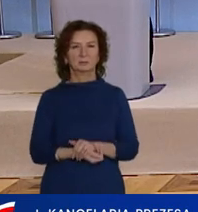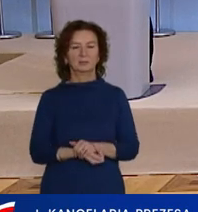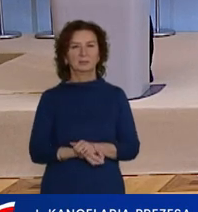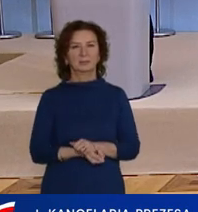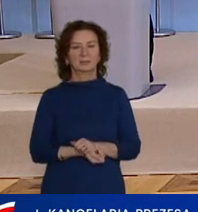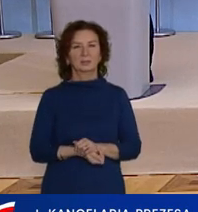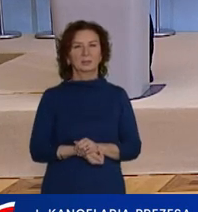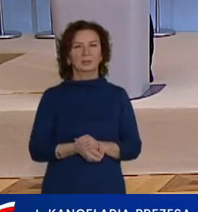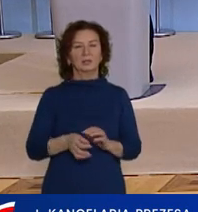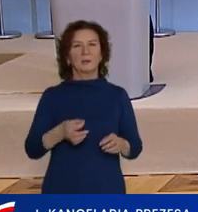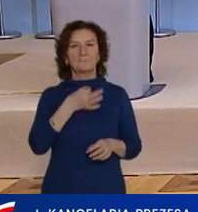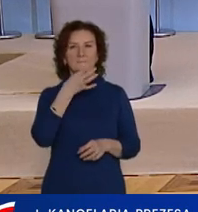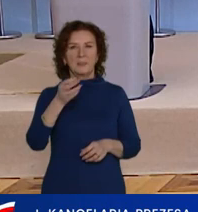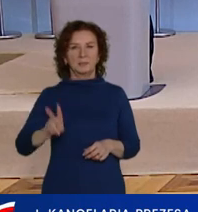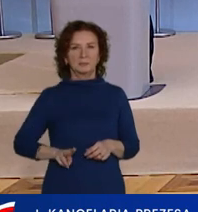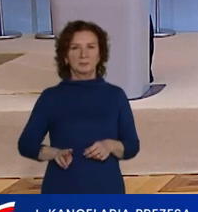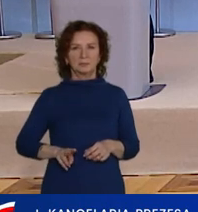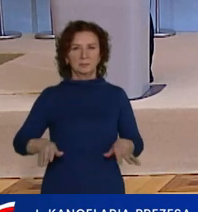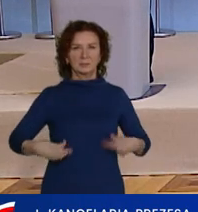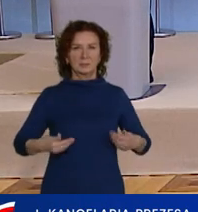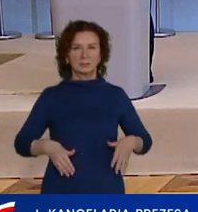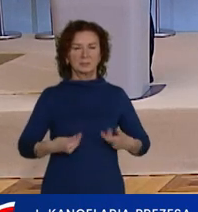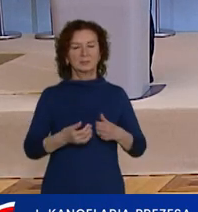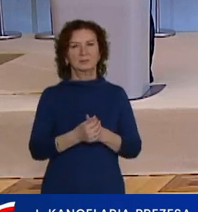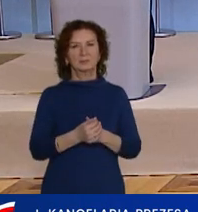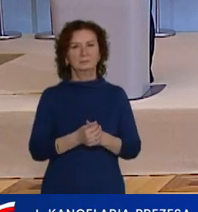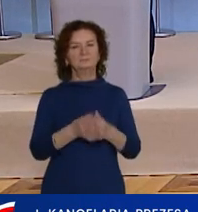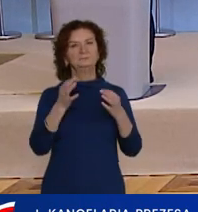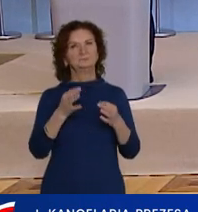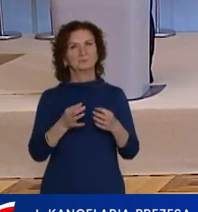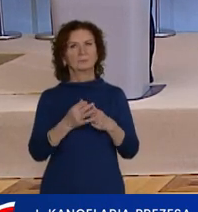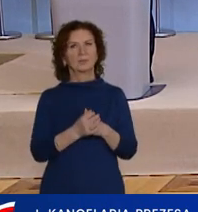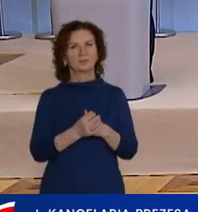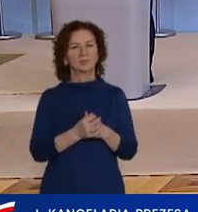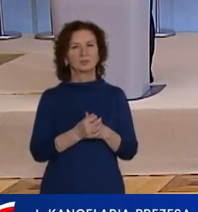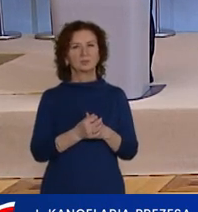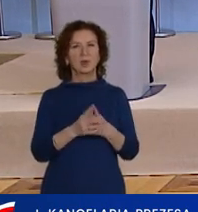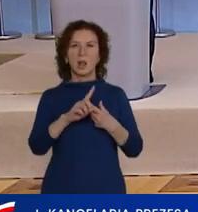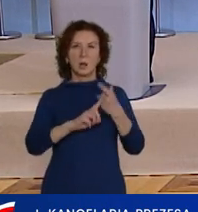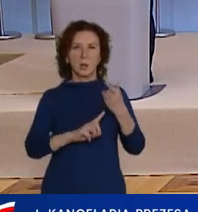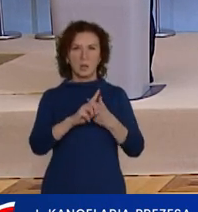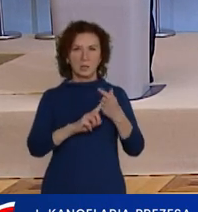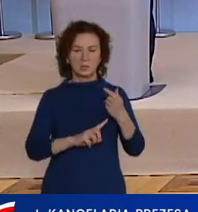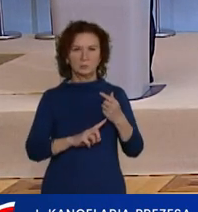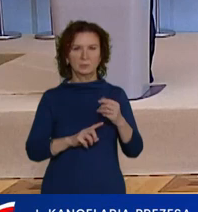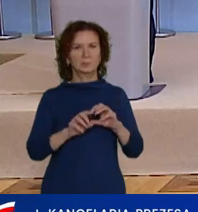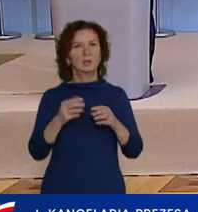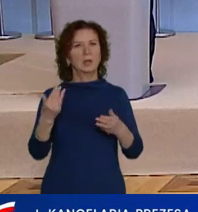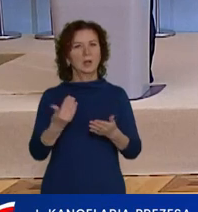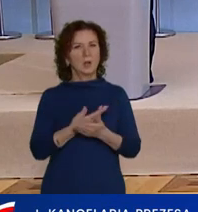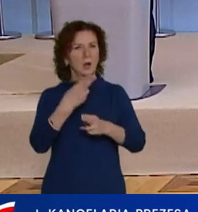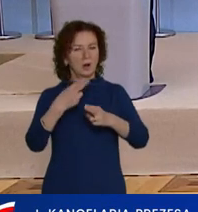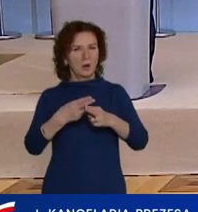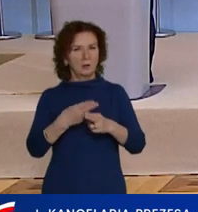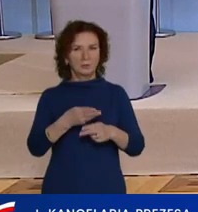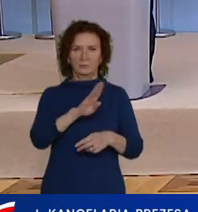Dzień dobry, mam pytanie do pana ministra zdrowia. Biorąc pod uwagę dzisiejsze dane, o których pan już mówił, czyli liczbę zakażeń i liczbę